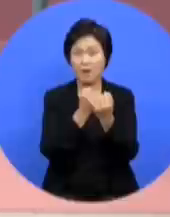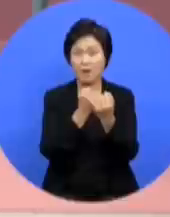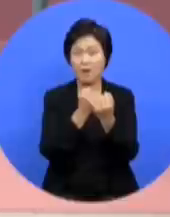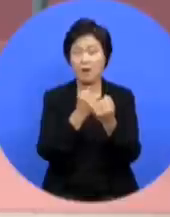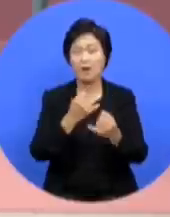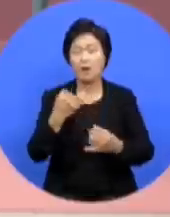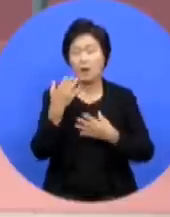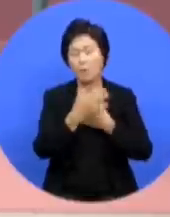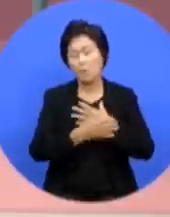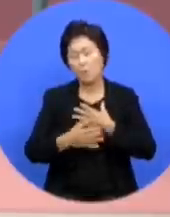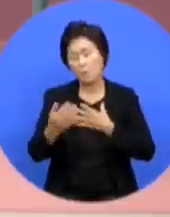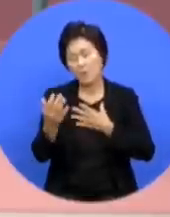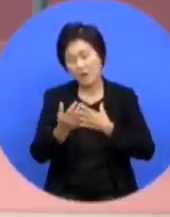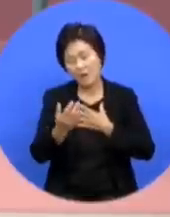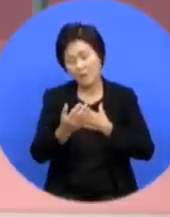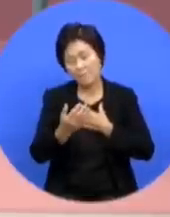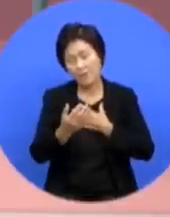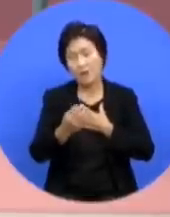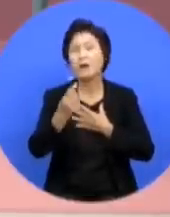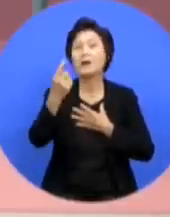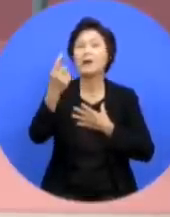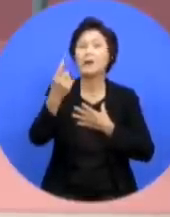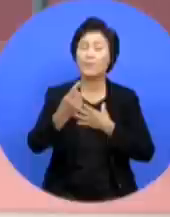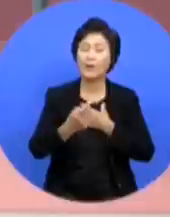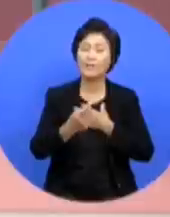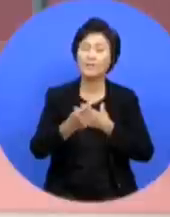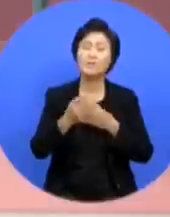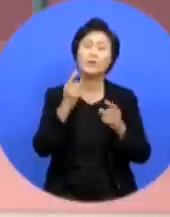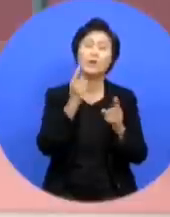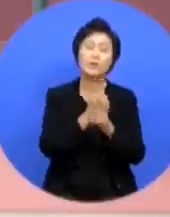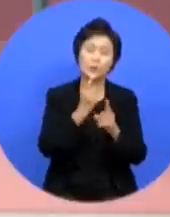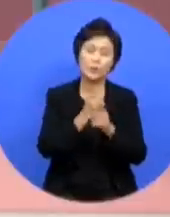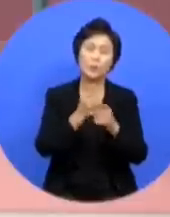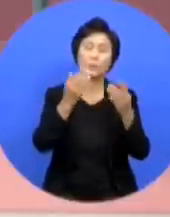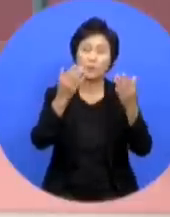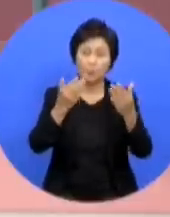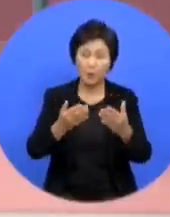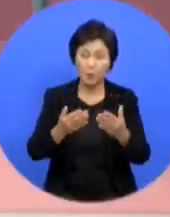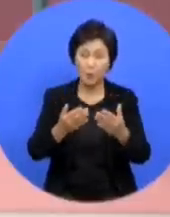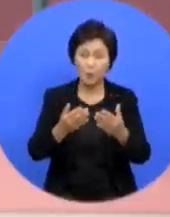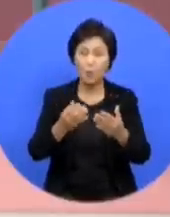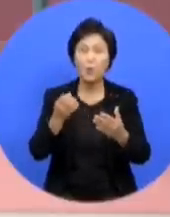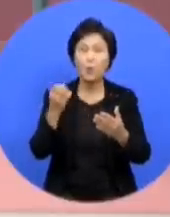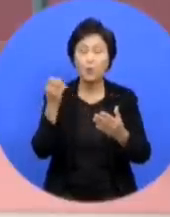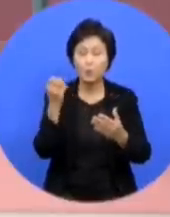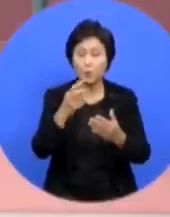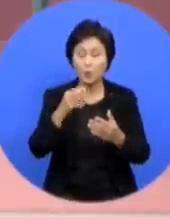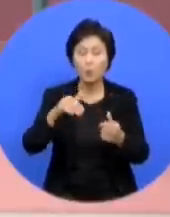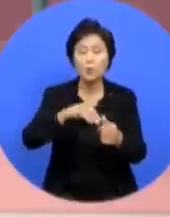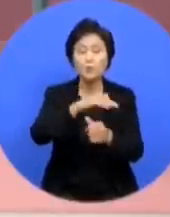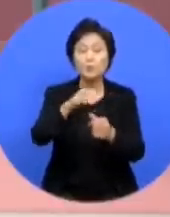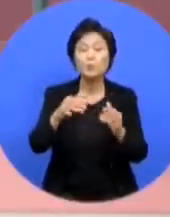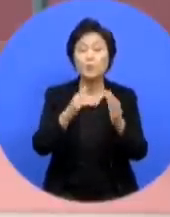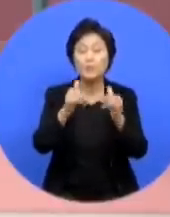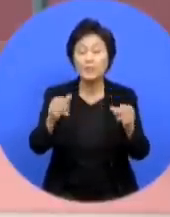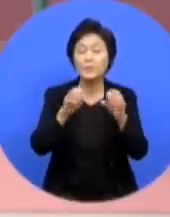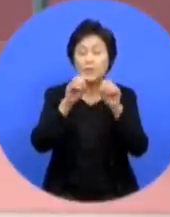초소에서 치료를 받고 치료를 받고 그 주변 분들에게 전도를 하게 되고 그래서 예수를